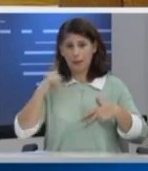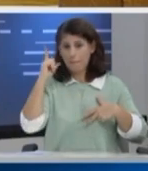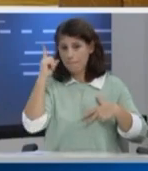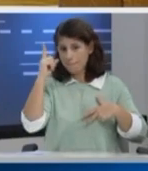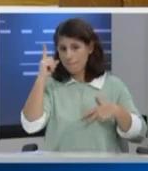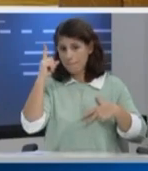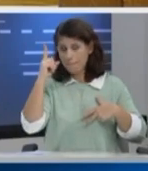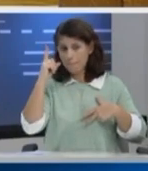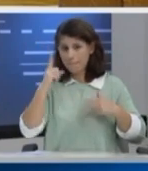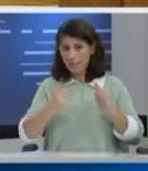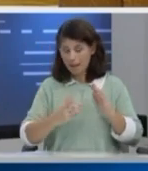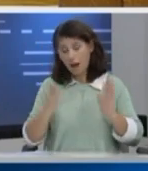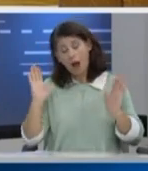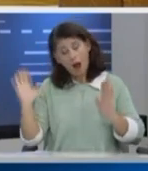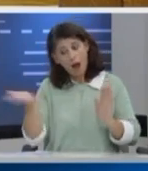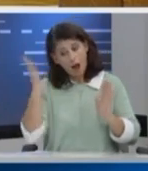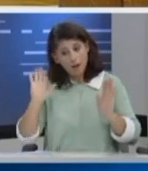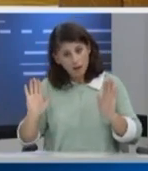Άπαξ έχει στη δεδηλωμένη.